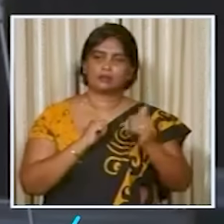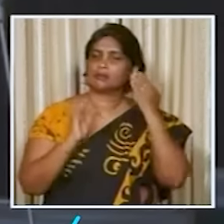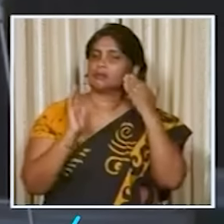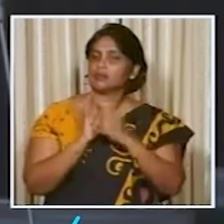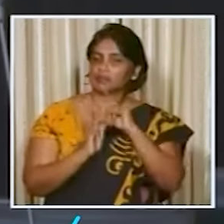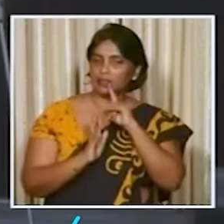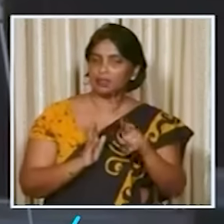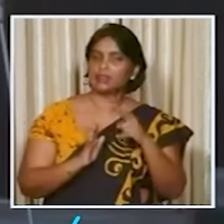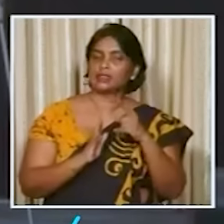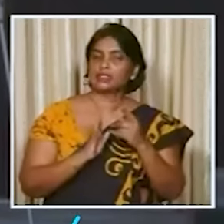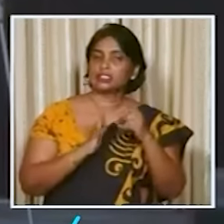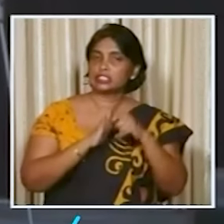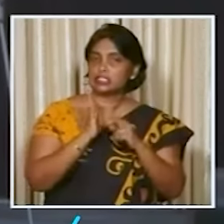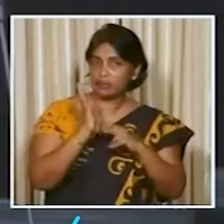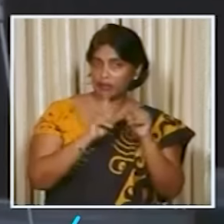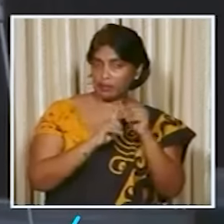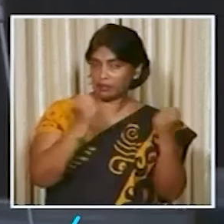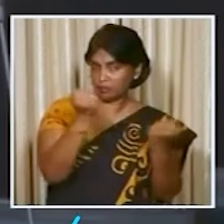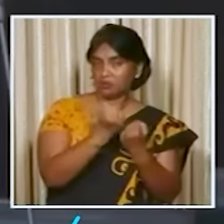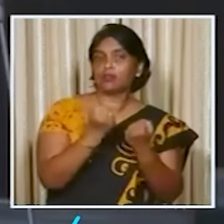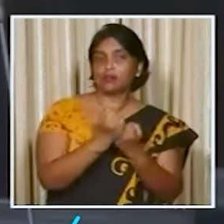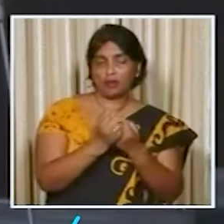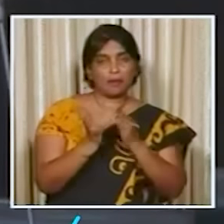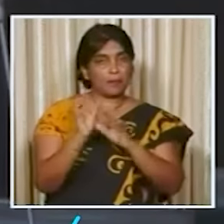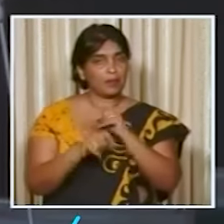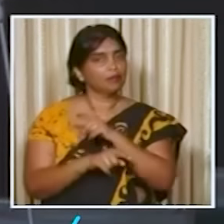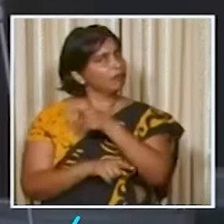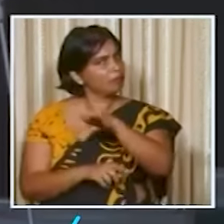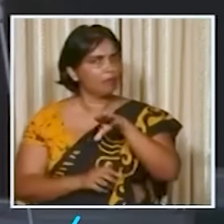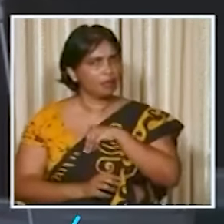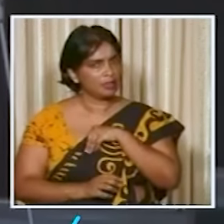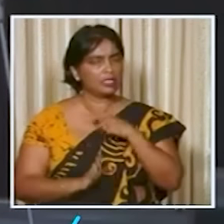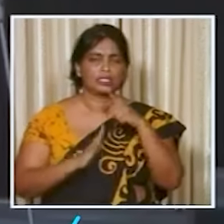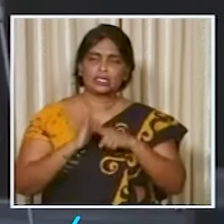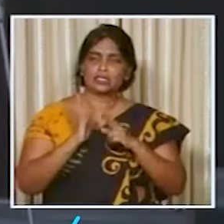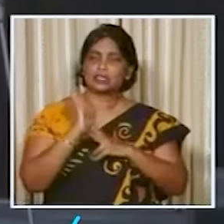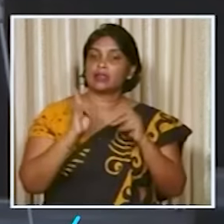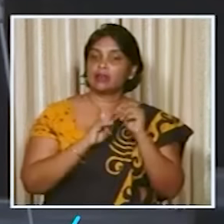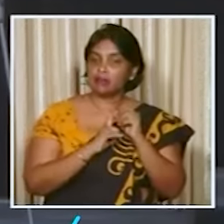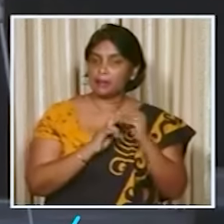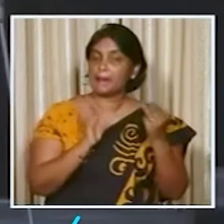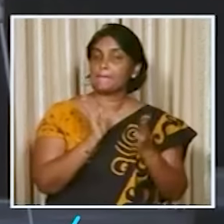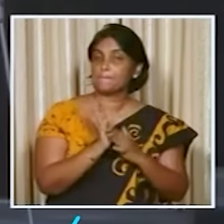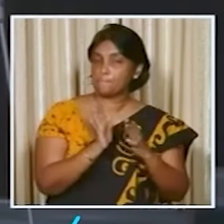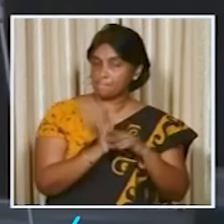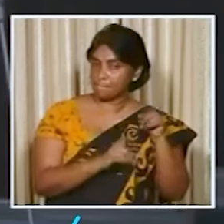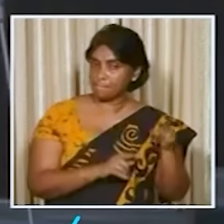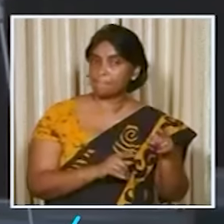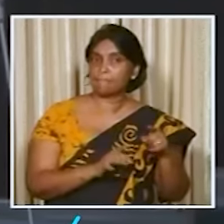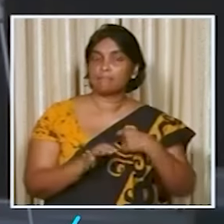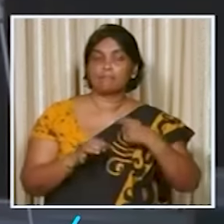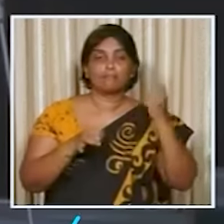අහනවා අපි ජනතා විමුක්ති පෙරමුණට සහයෝගය දෙන. ඔවුන් එකඟද JBP එකේ සමාජිකයා